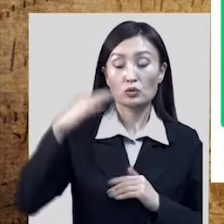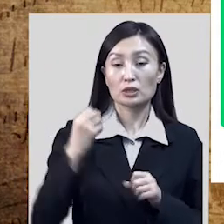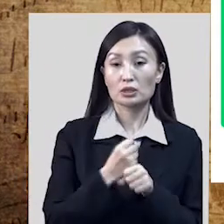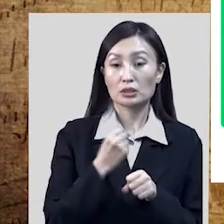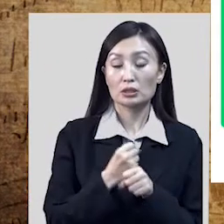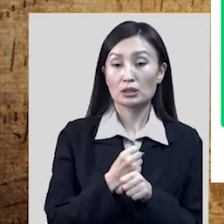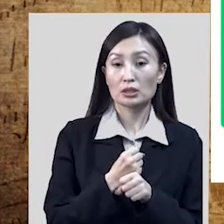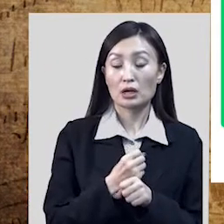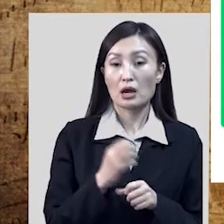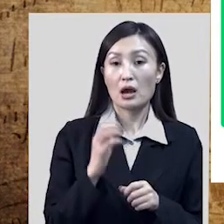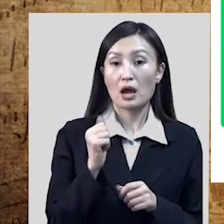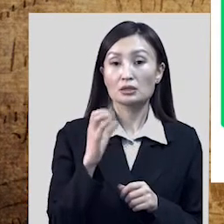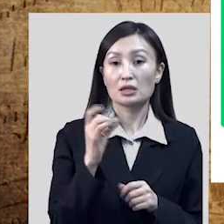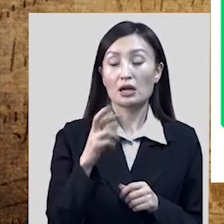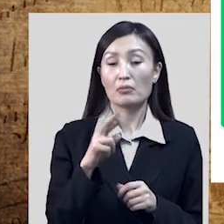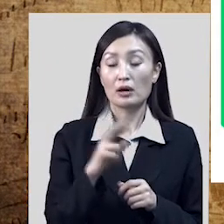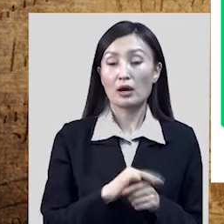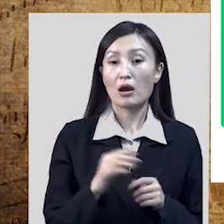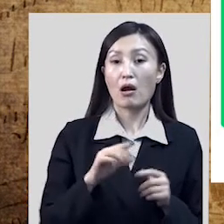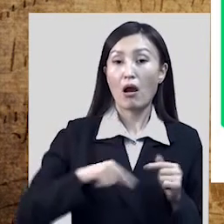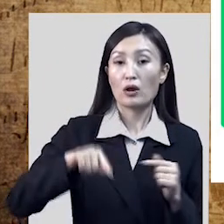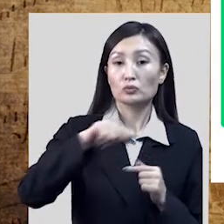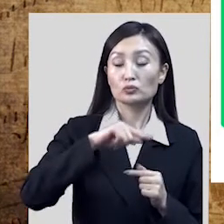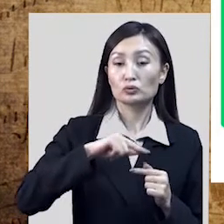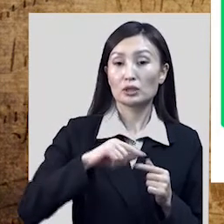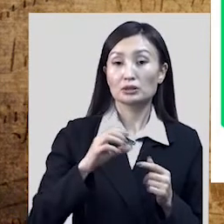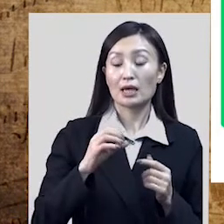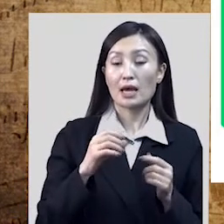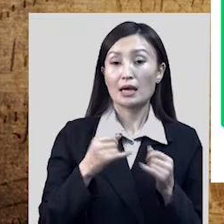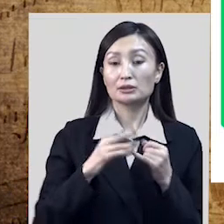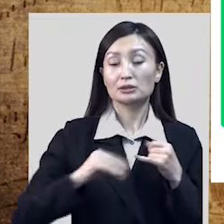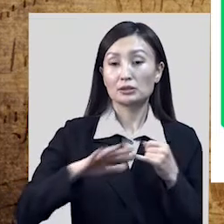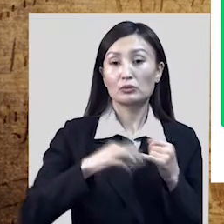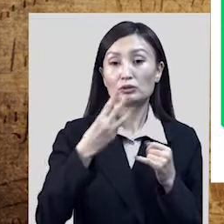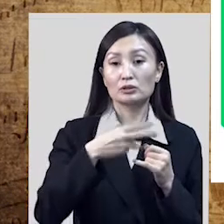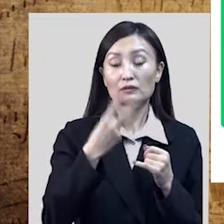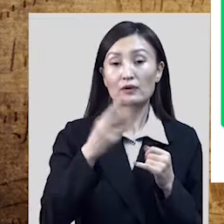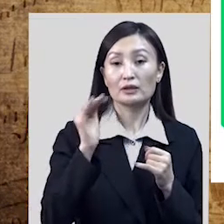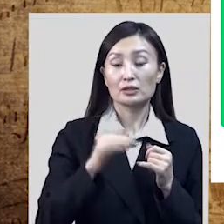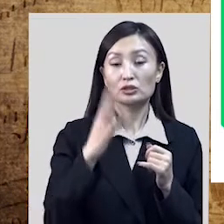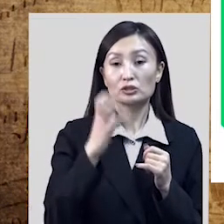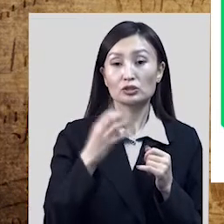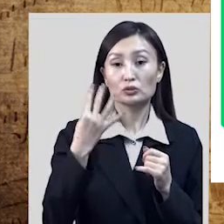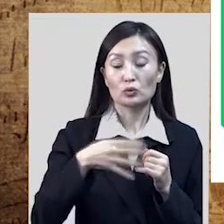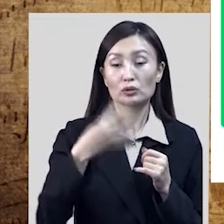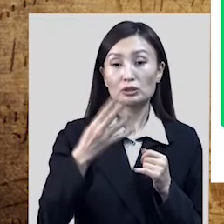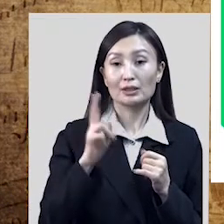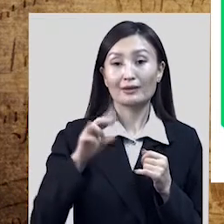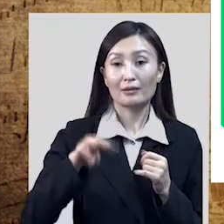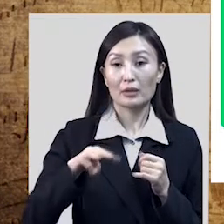разработал следить в к астролябию рассчитала окружность земли как равную 32 тысячи четыреста сорок четыре